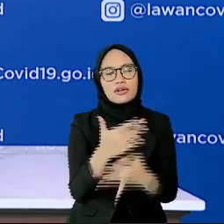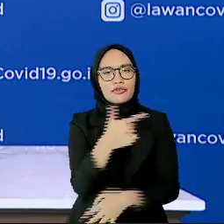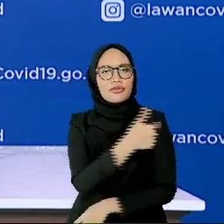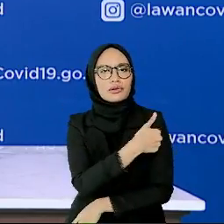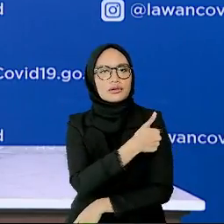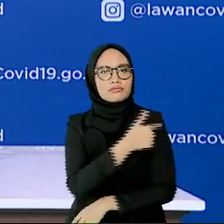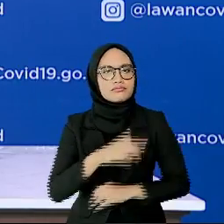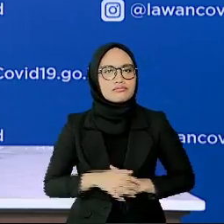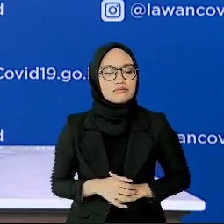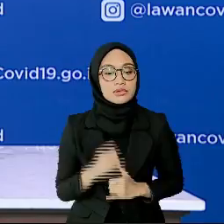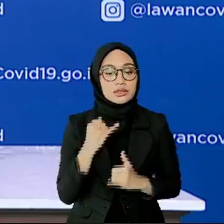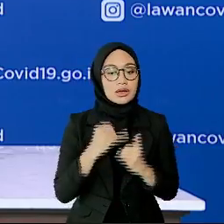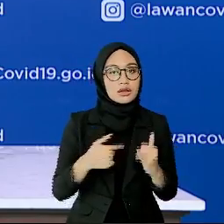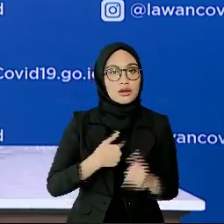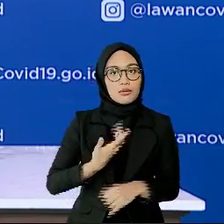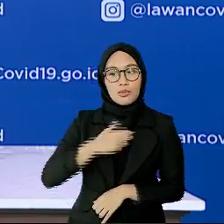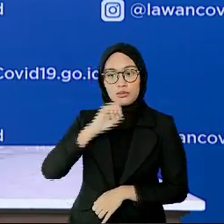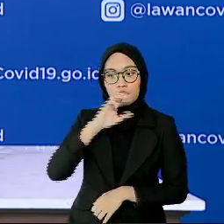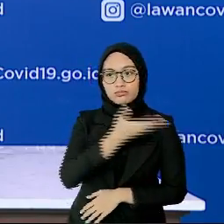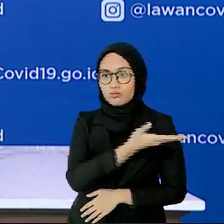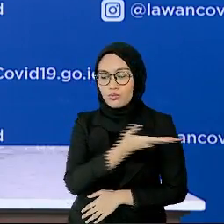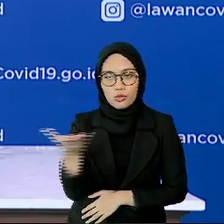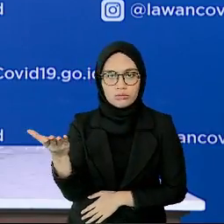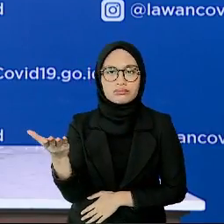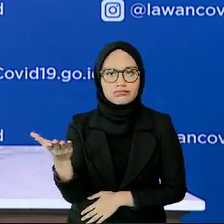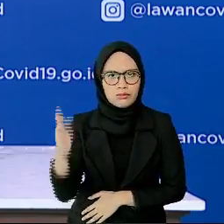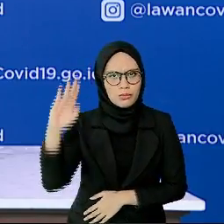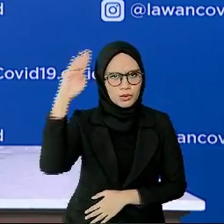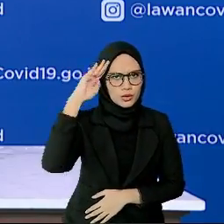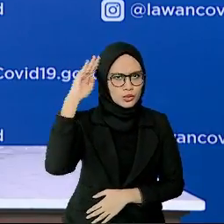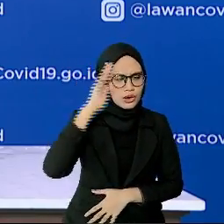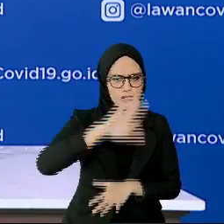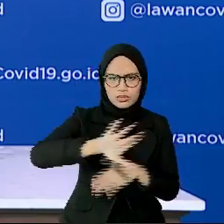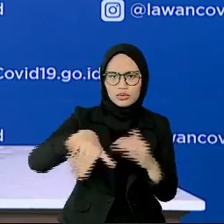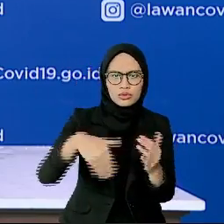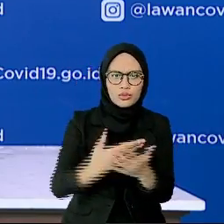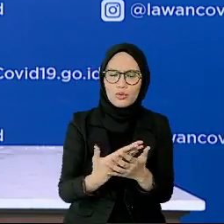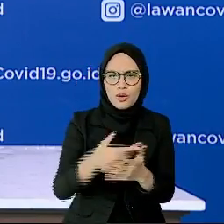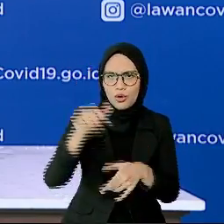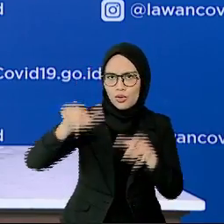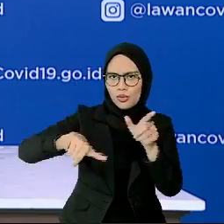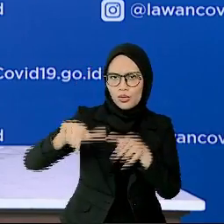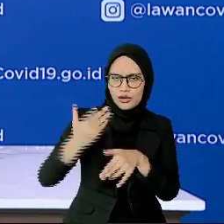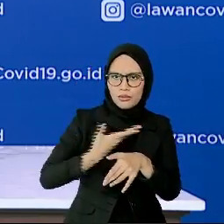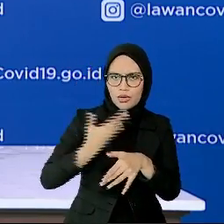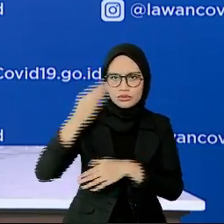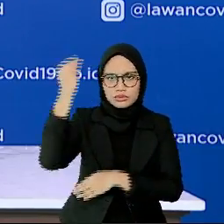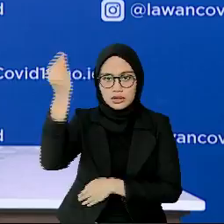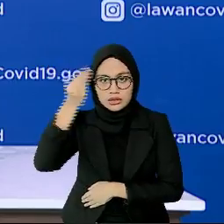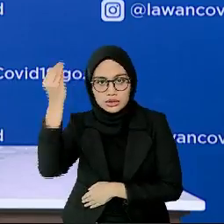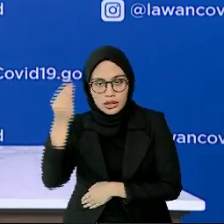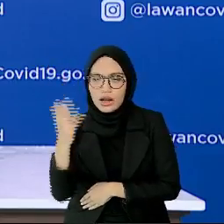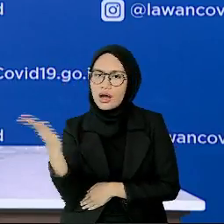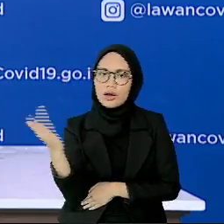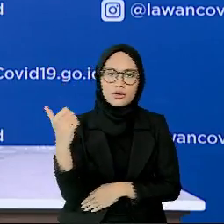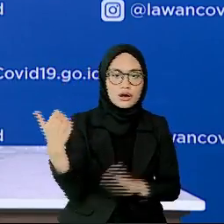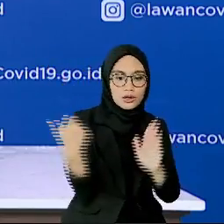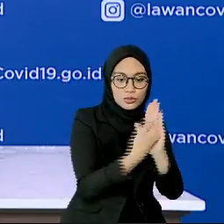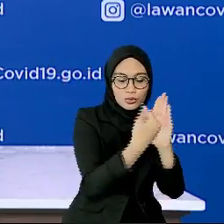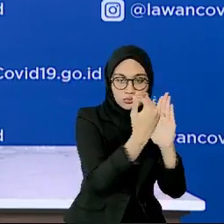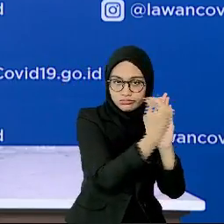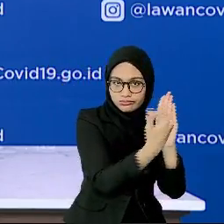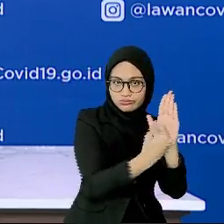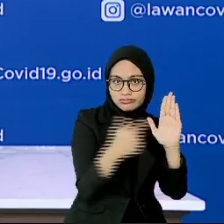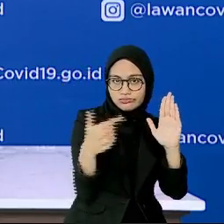mengajak seluruh pihak, baik petugas di lapangan maupun pelaku perjalanan, untuk mematuhi aturan yang ada.